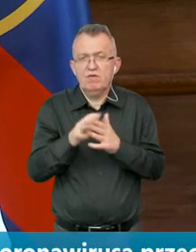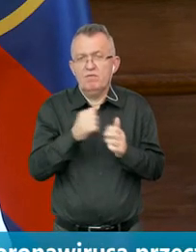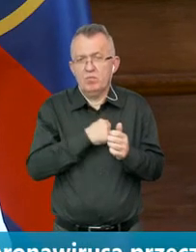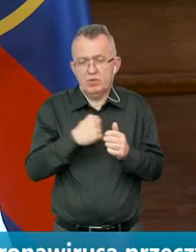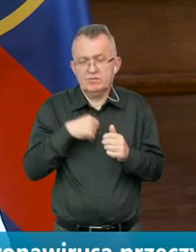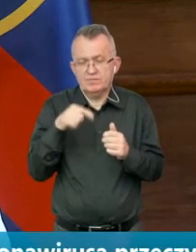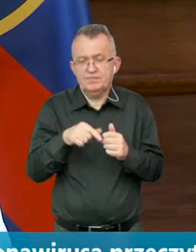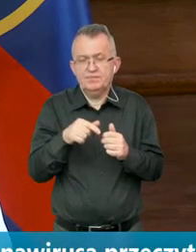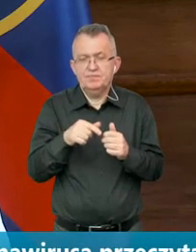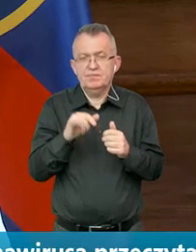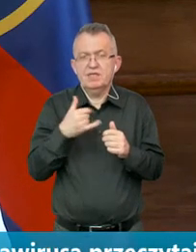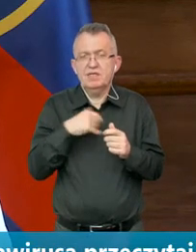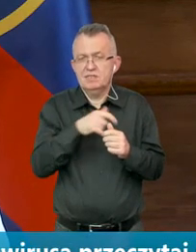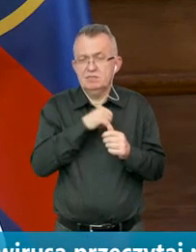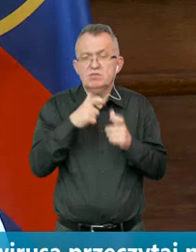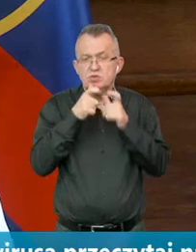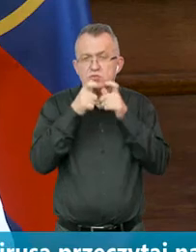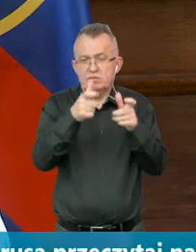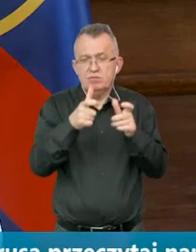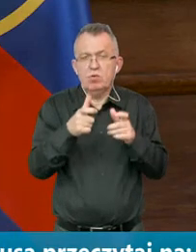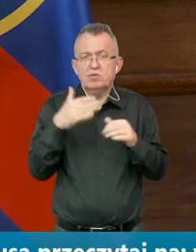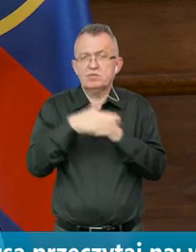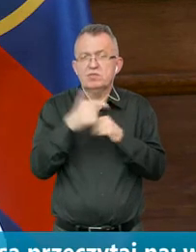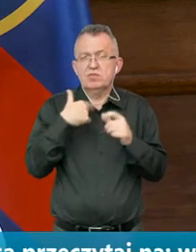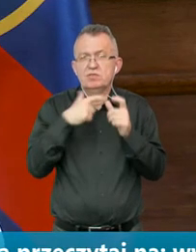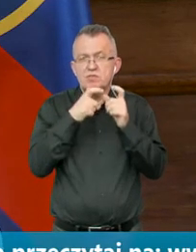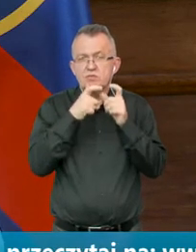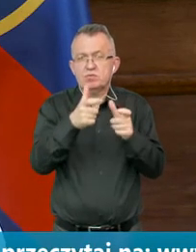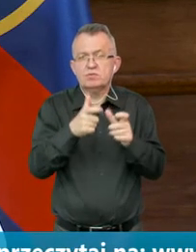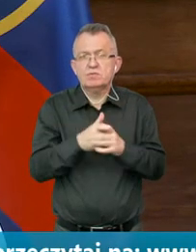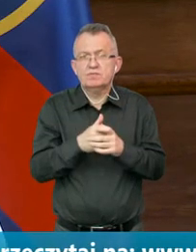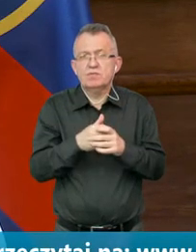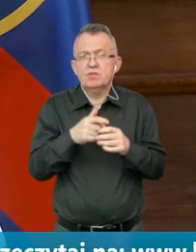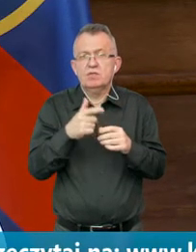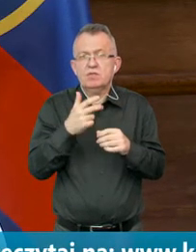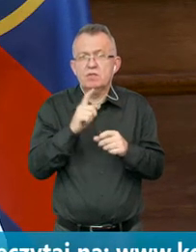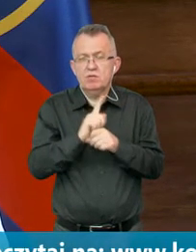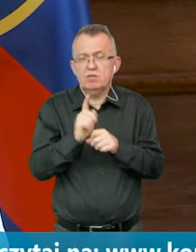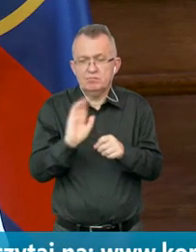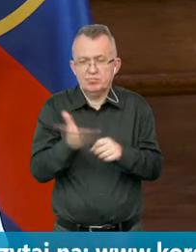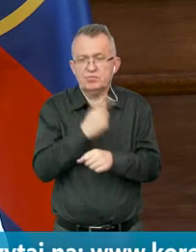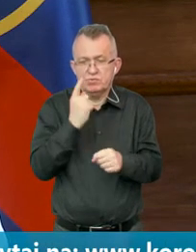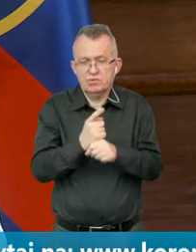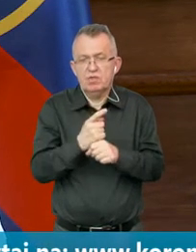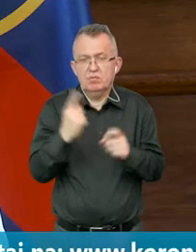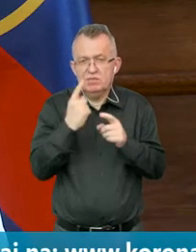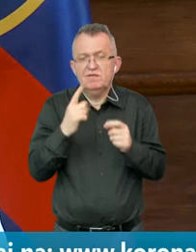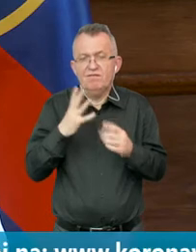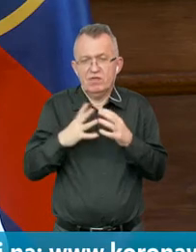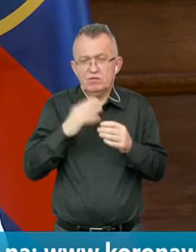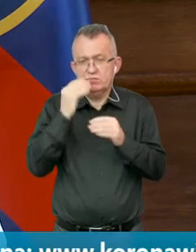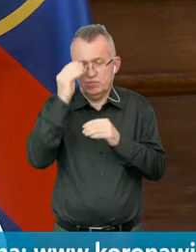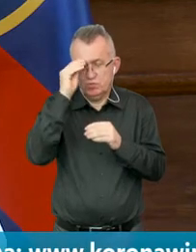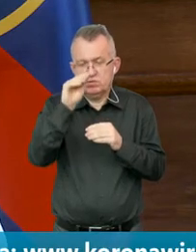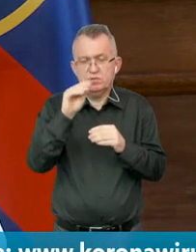ale ja sam zgłaszam takie sytuacje. Ostatnio zgłosiłem i też w ciągu paru dni samochód został usunięty, więc myślę, że